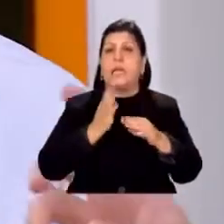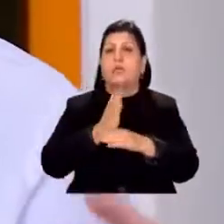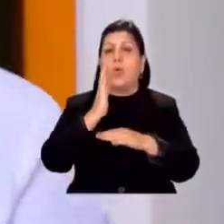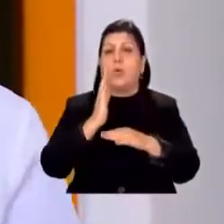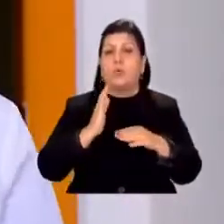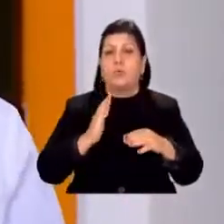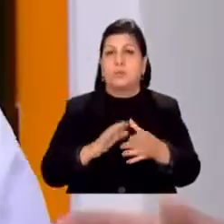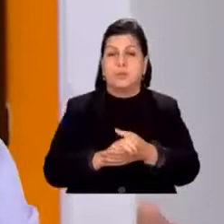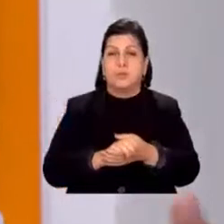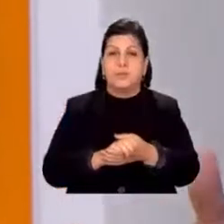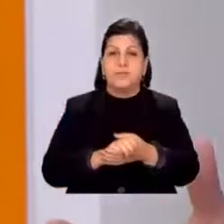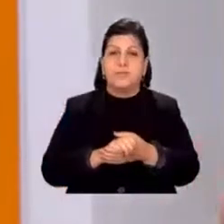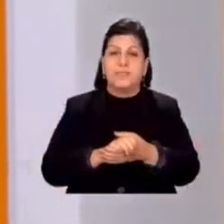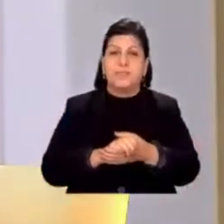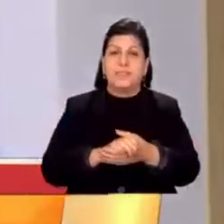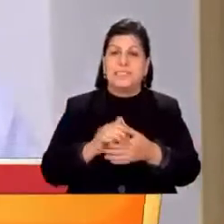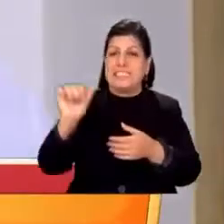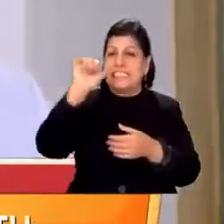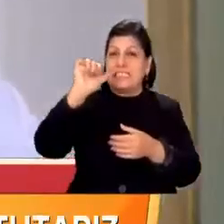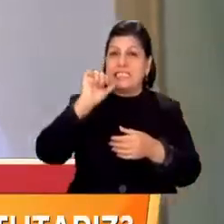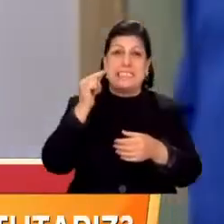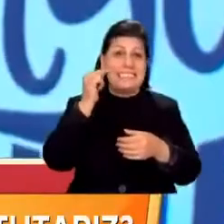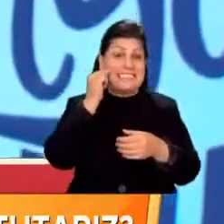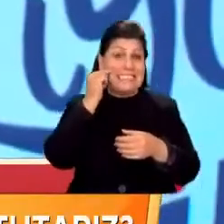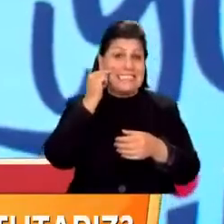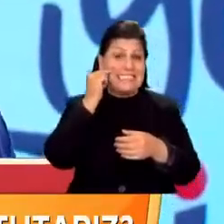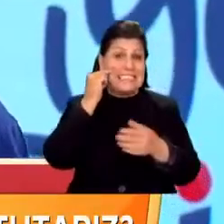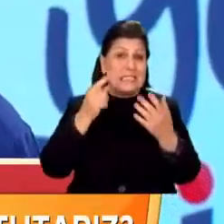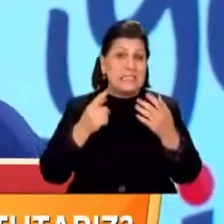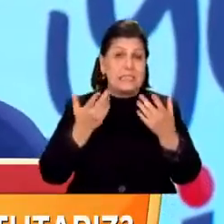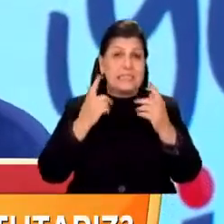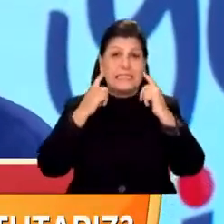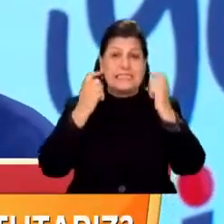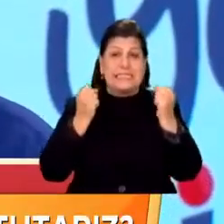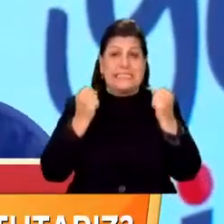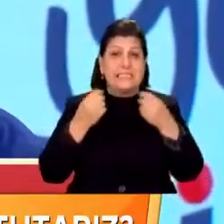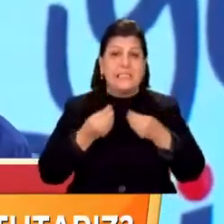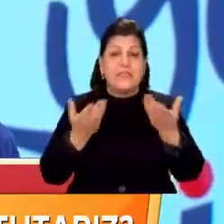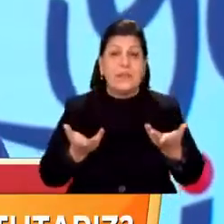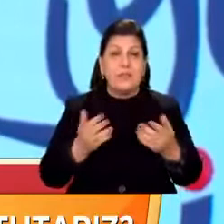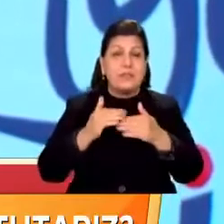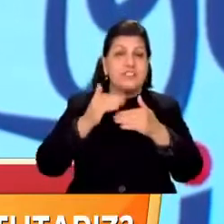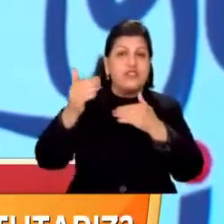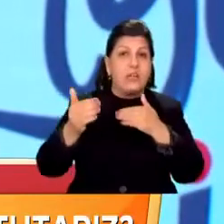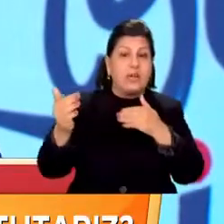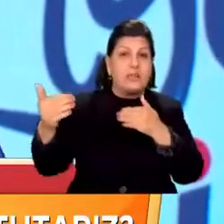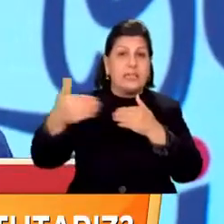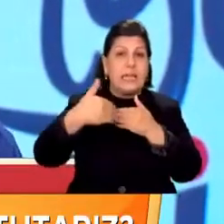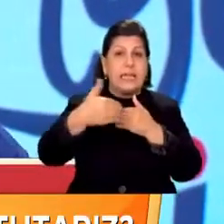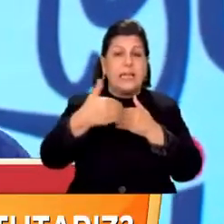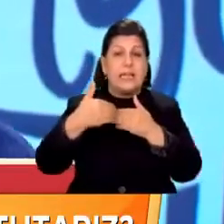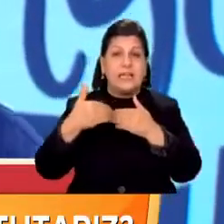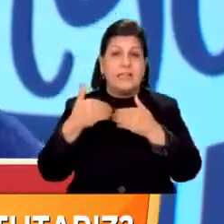Peki, bir şey soracağım. Mesela yani tonik dediğiniz sirke. Zaman cilt gözeneklerini falan sıkılaştırıcı bir özelliği var ya. Noktaları, evet. Dolayısıyla dışarıdan giren penetrasyonları